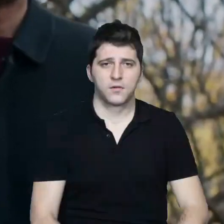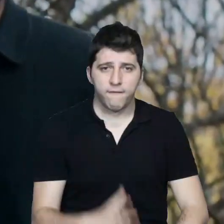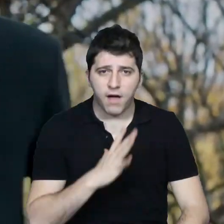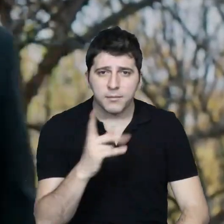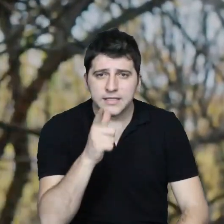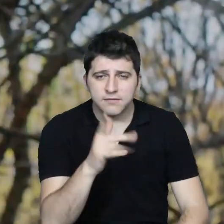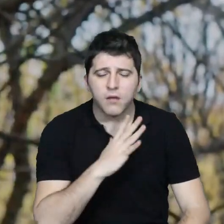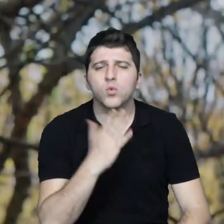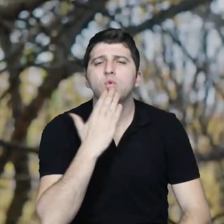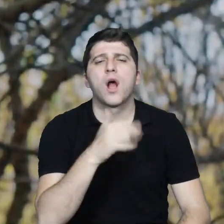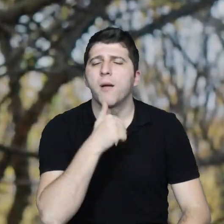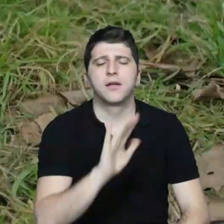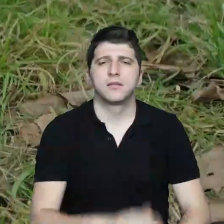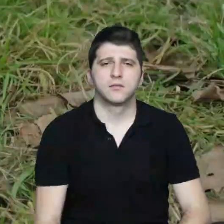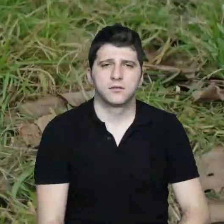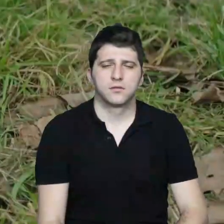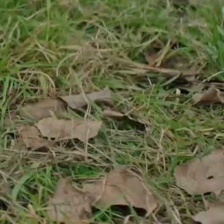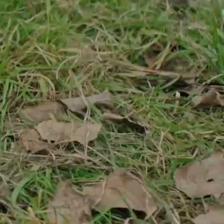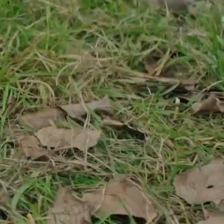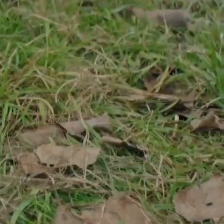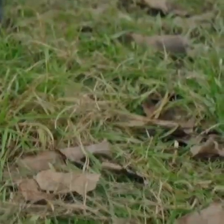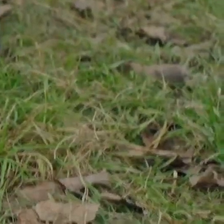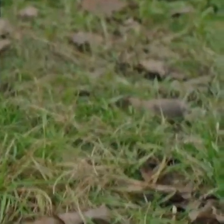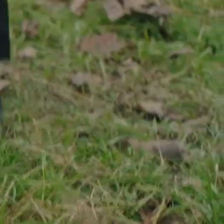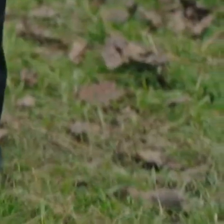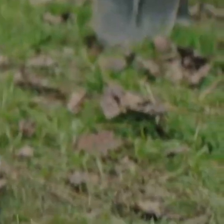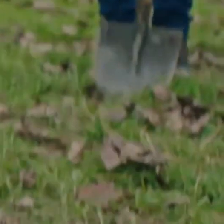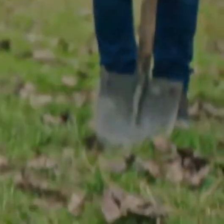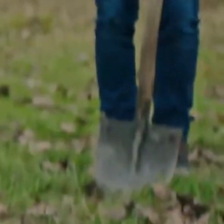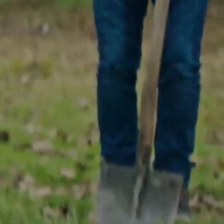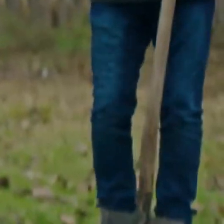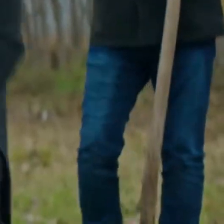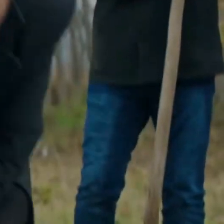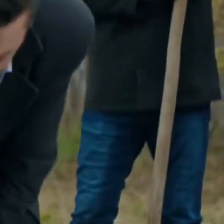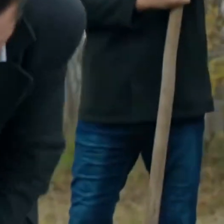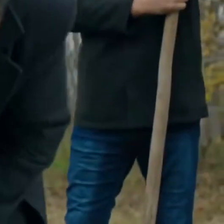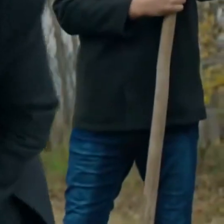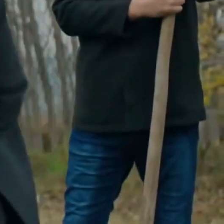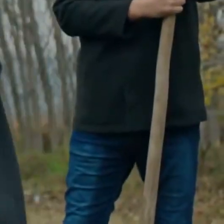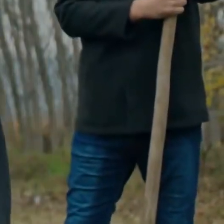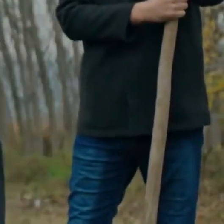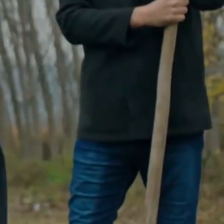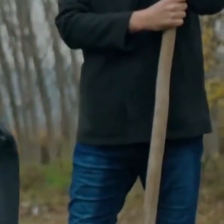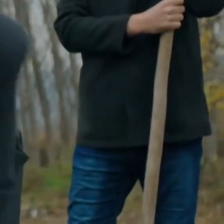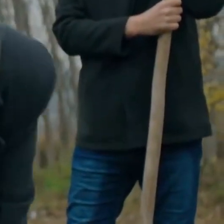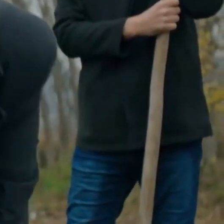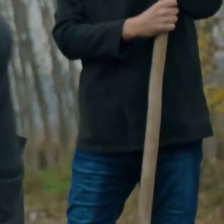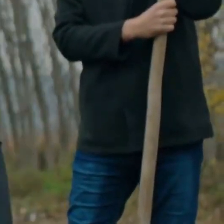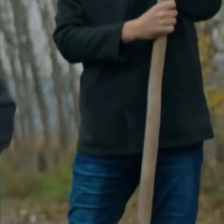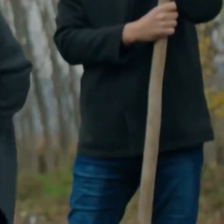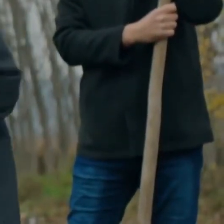abi. Elleri birbirlerinin omzunda ilerliyorlar. Toprağa kazmayı vuran Oral'ın arkasında Fatih ve İsmail